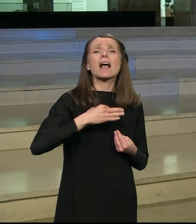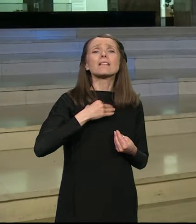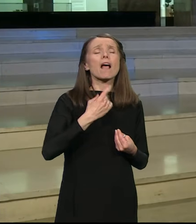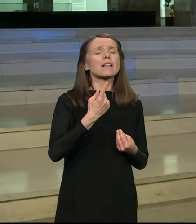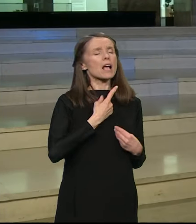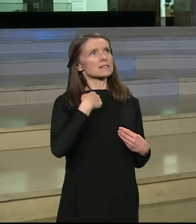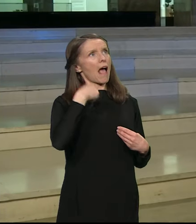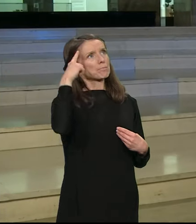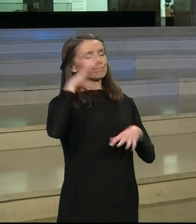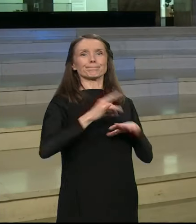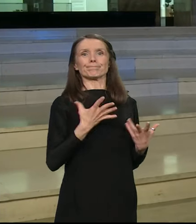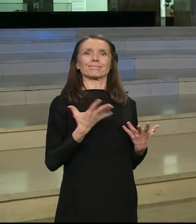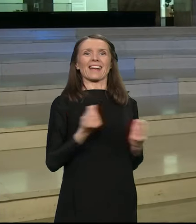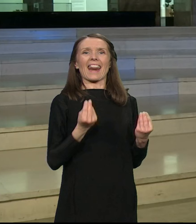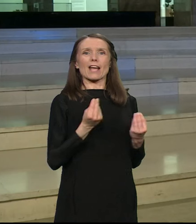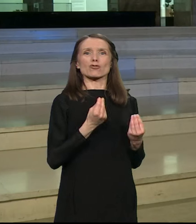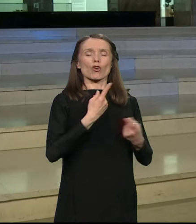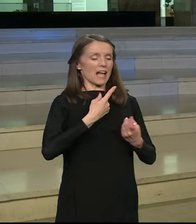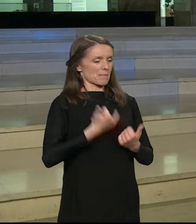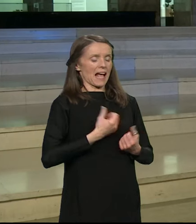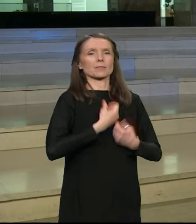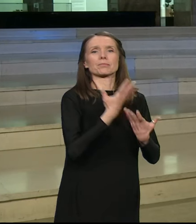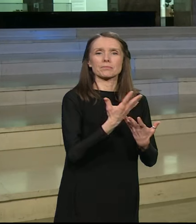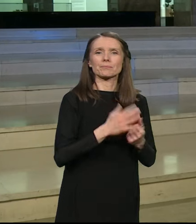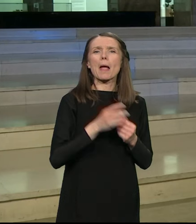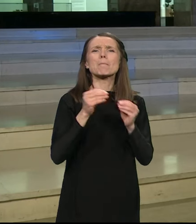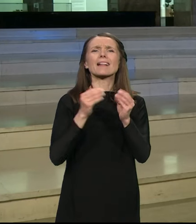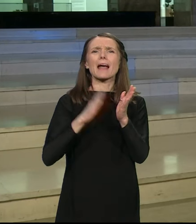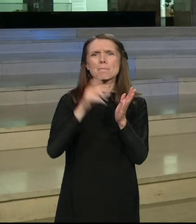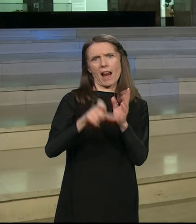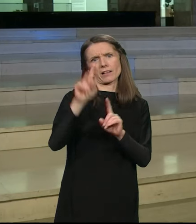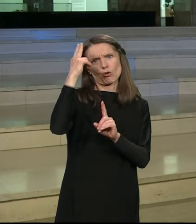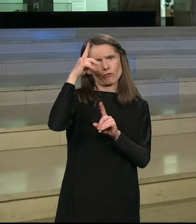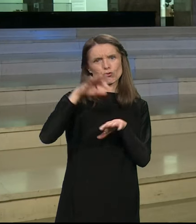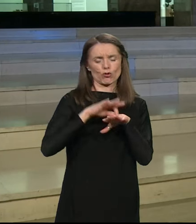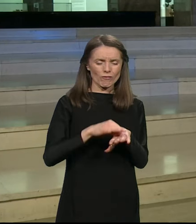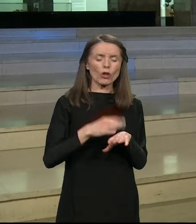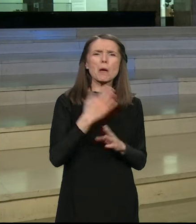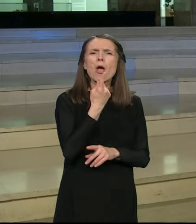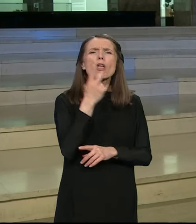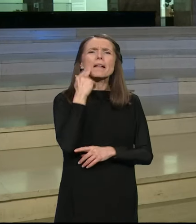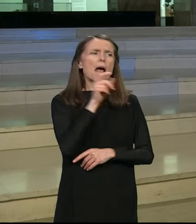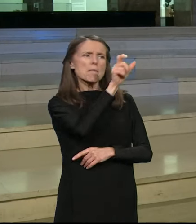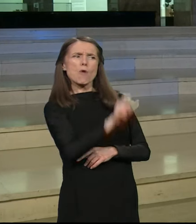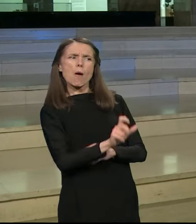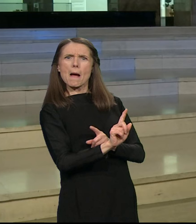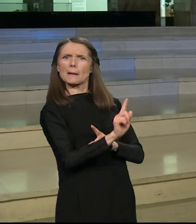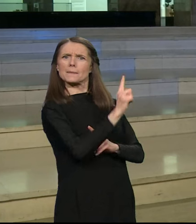i bio jedan visok, lep, mlad čovek. Baš izrazito visok. I on je tu negde